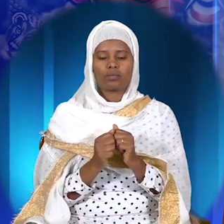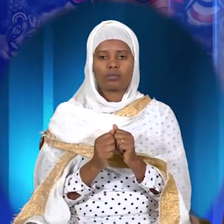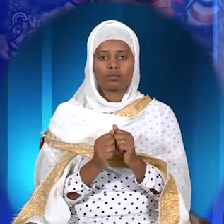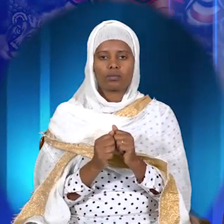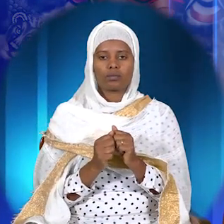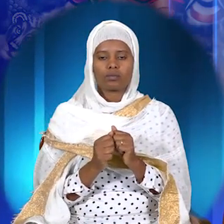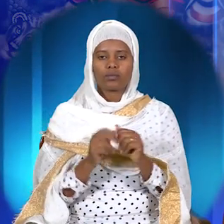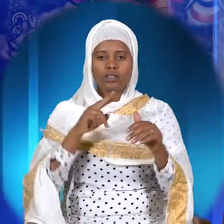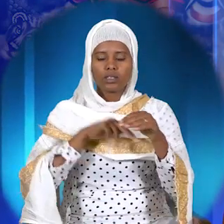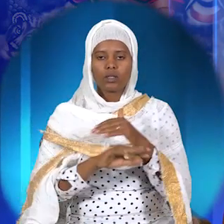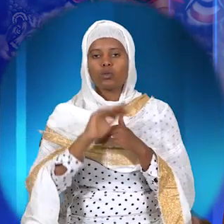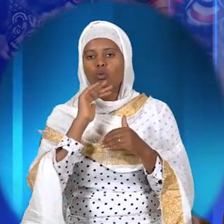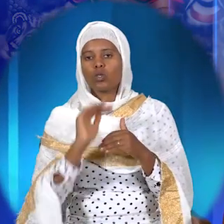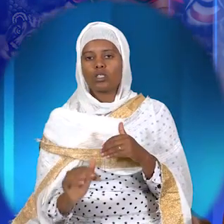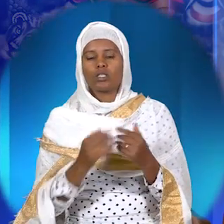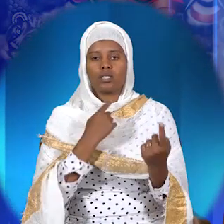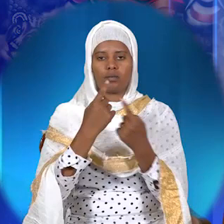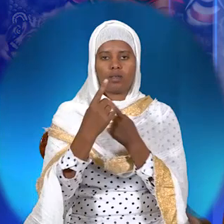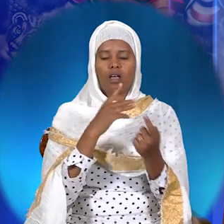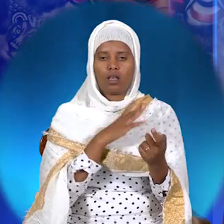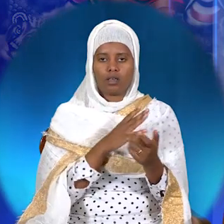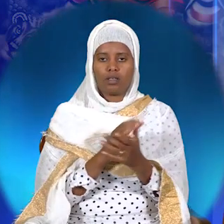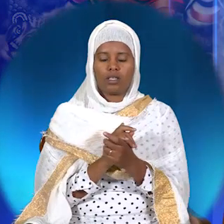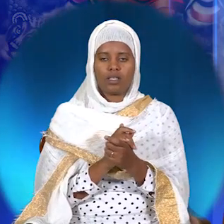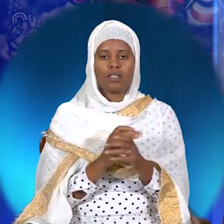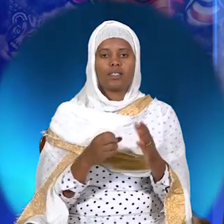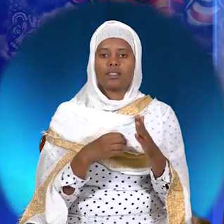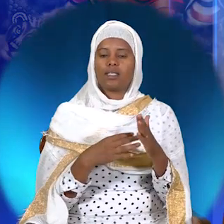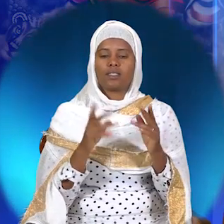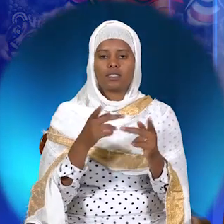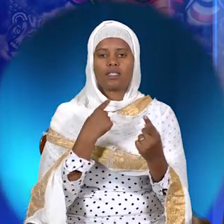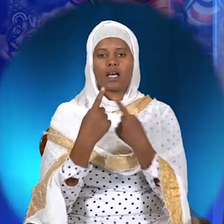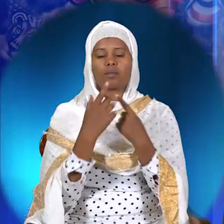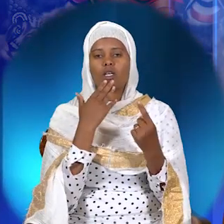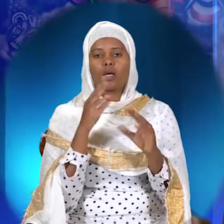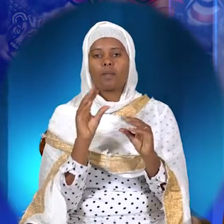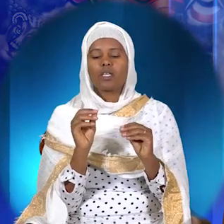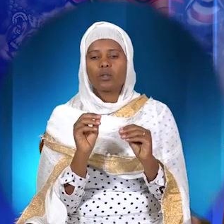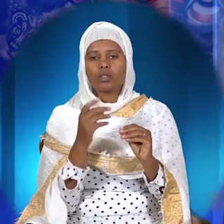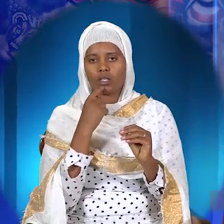ኢሉ ንኣብን ንወልድን ይጠቅሳሎ ስለዚ እቲ